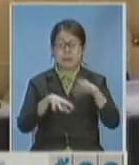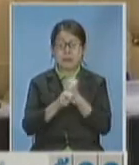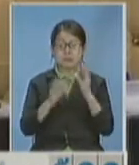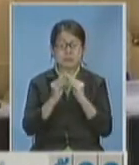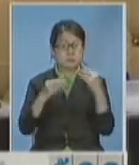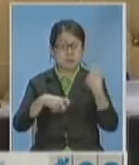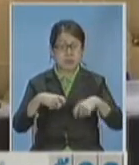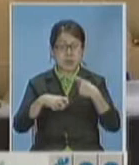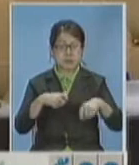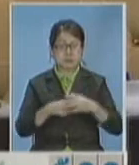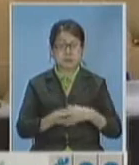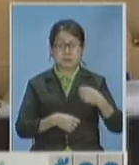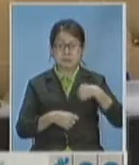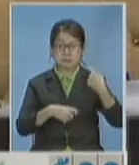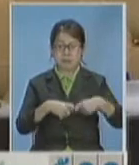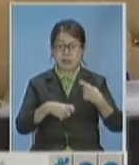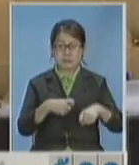าก